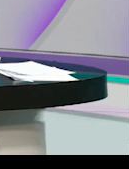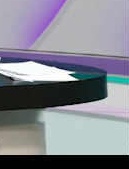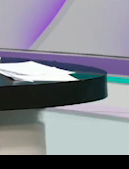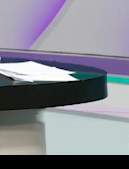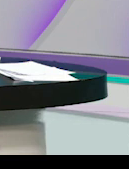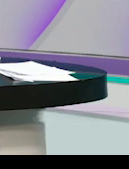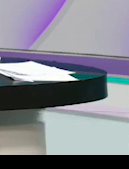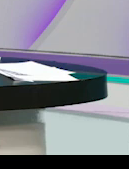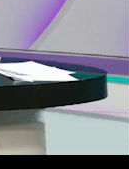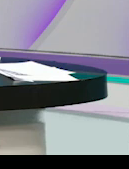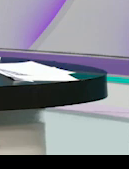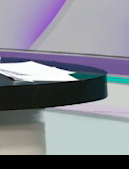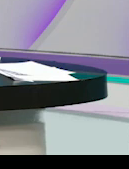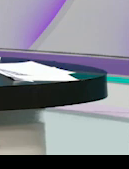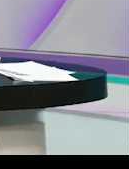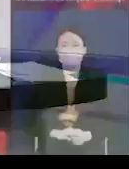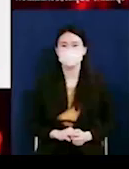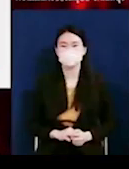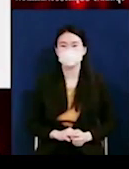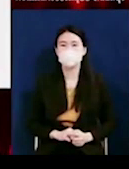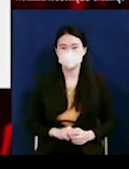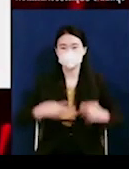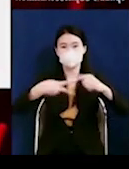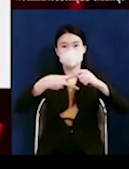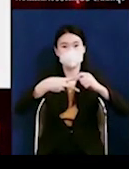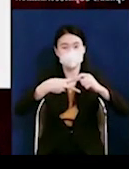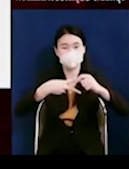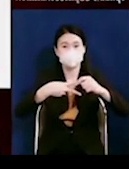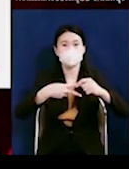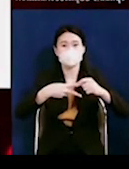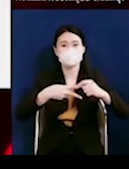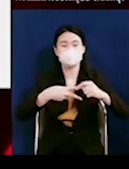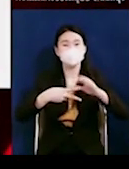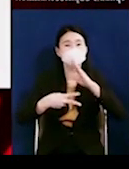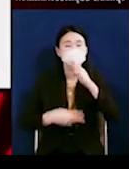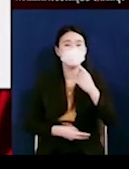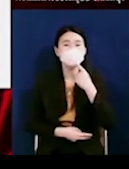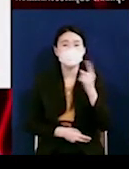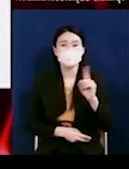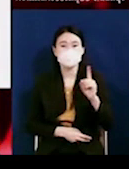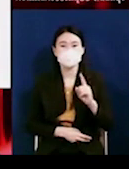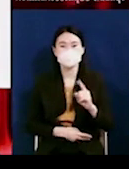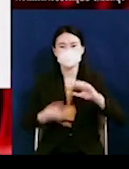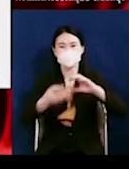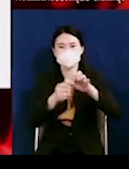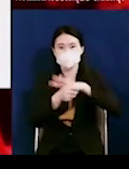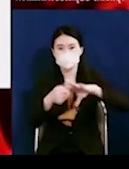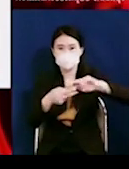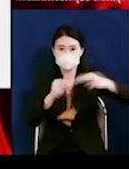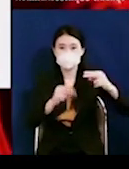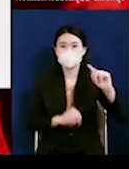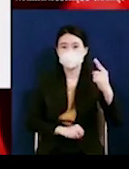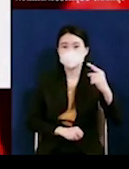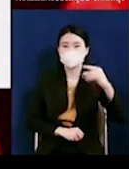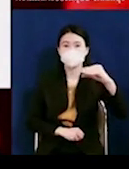งข่าวนะคะก็เมื่อวันจันทร์ที่ผ่านมาเนี่ยได้ตัวอย่างมาหนึ่งคนเป็นคนไทยนะคะเป็นเจ้าหน้าที่ยูเอ็นและก็ทราบข้อมูลจ